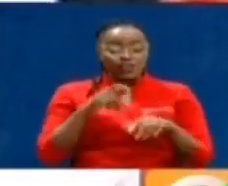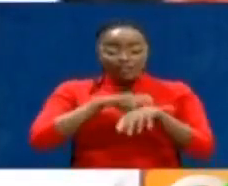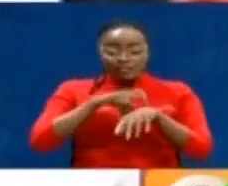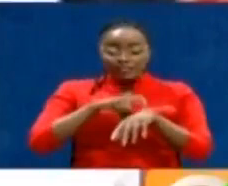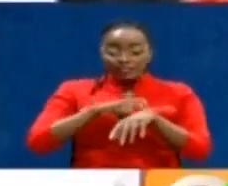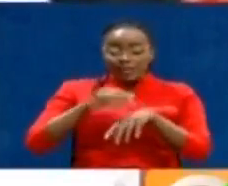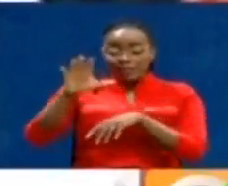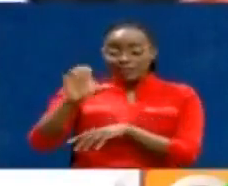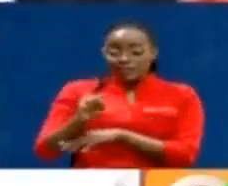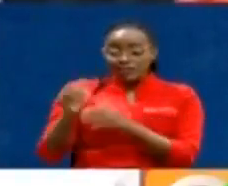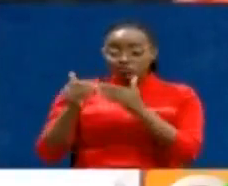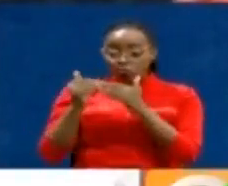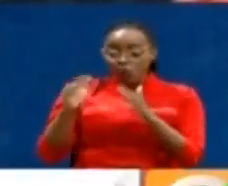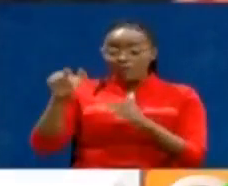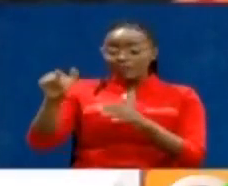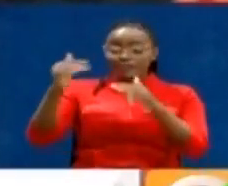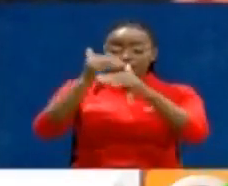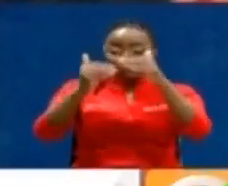Wakati waziri wafungua complex hii,